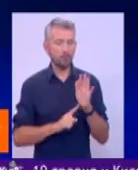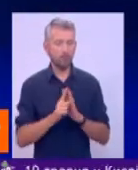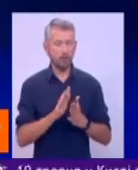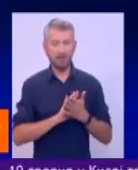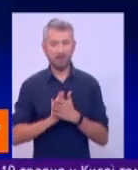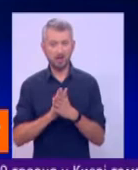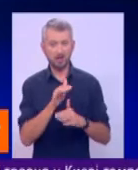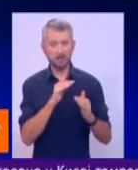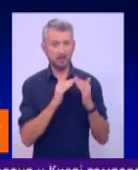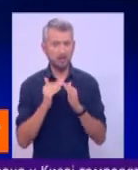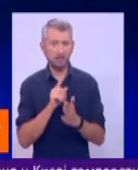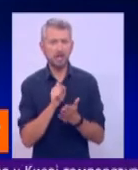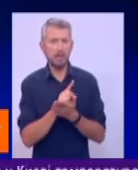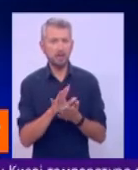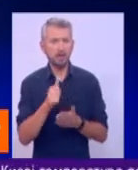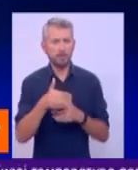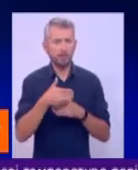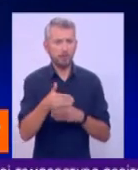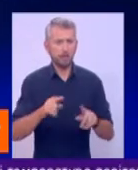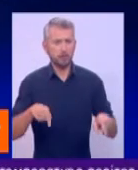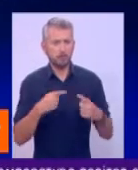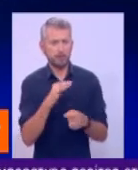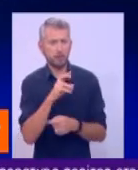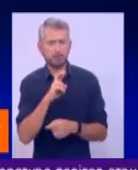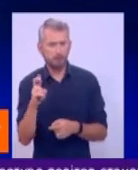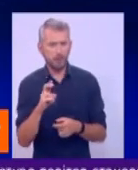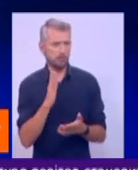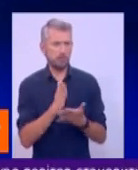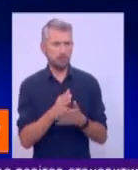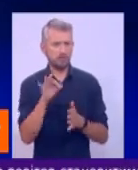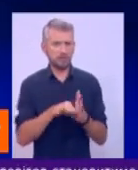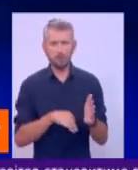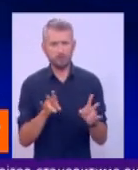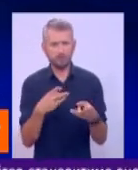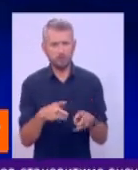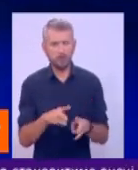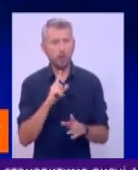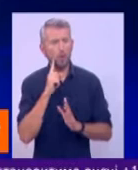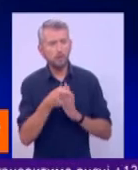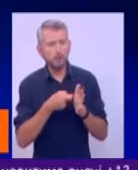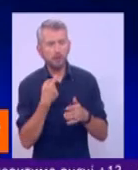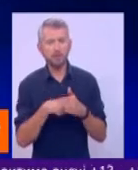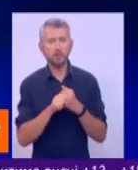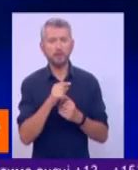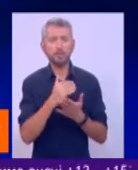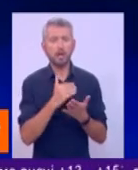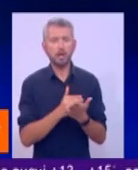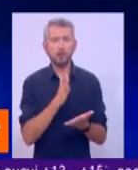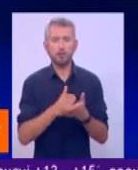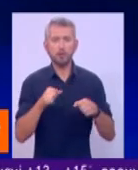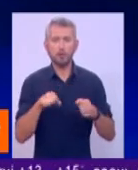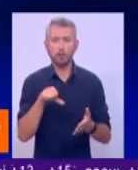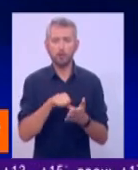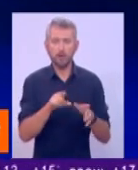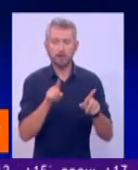соседями. Не обязательно даже вам на первом этапе, может быть, создавать ОСББ там прямо и идти на... Узнайте, потому что в этих программах имеют право